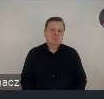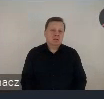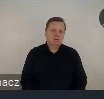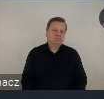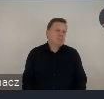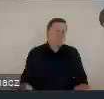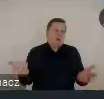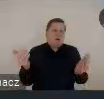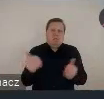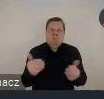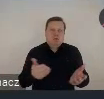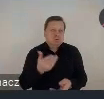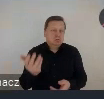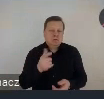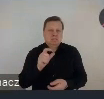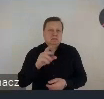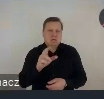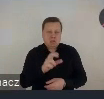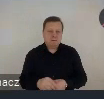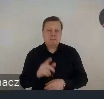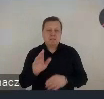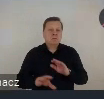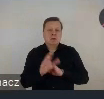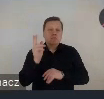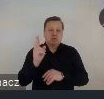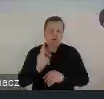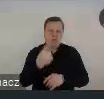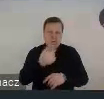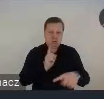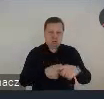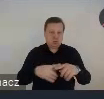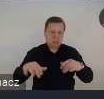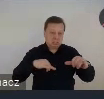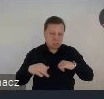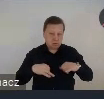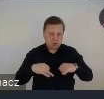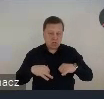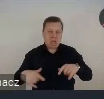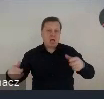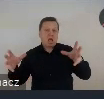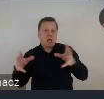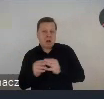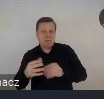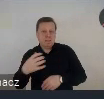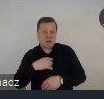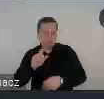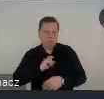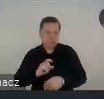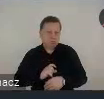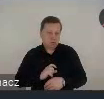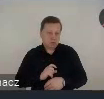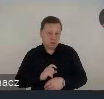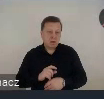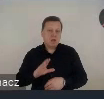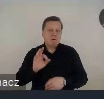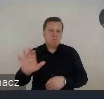Może być też tak, że cech reprezentowany jest na zewnątrz przez jednego członka zarządu wspólnie z dyrektorem biura cechu działającym na